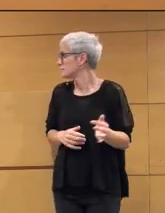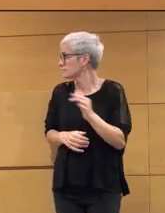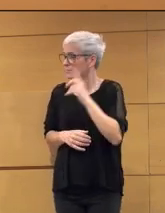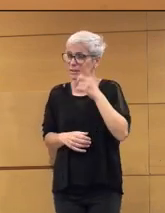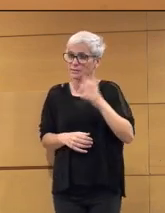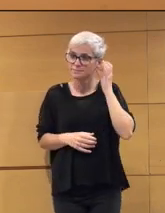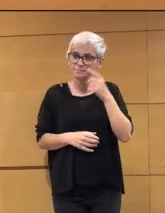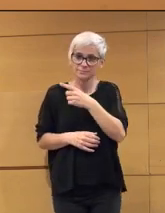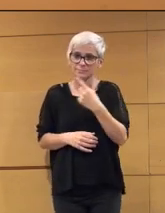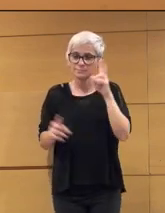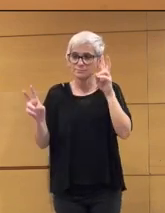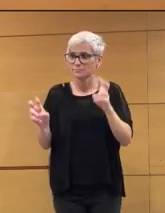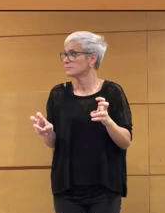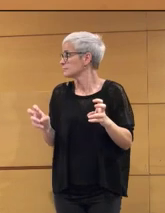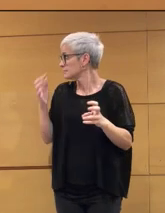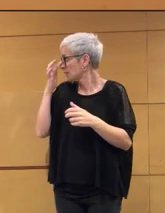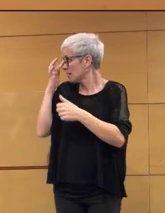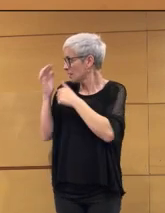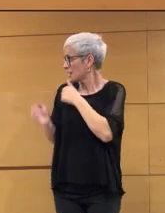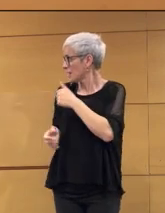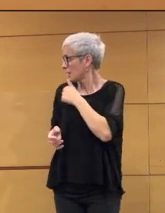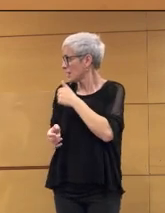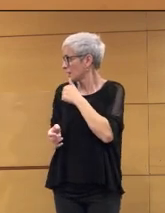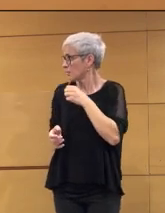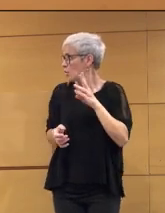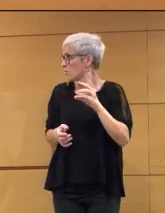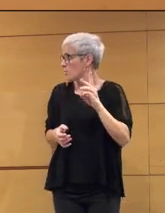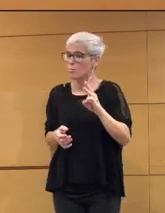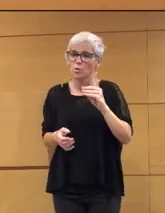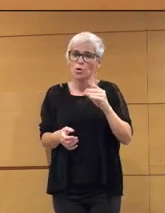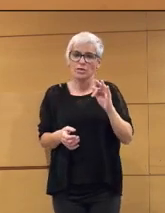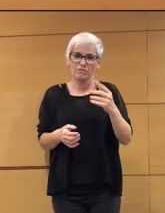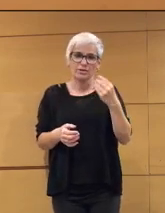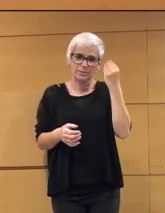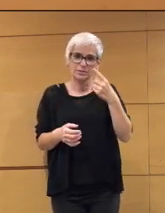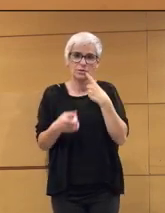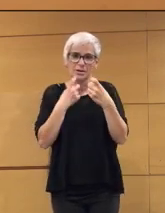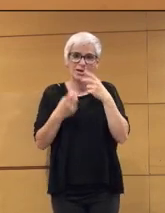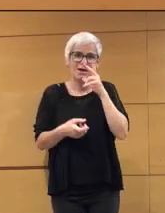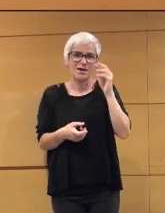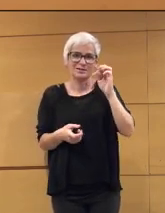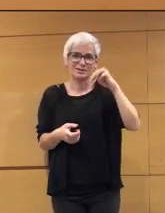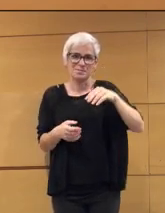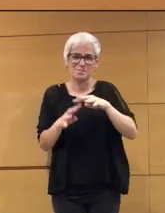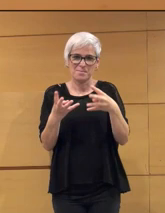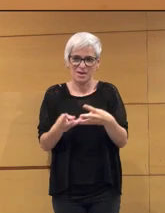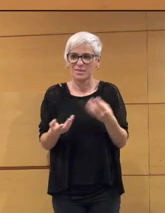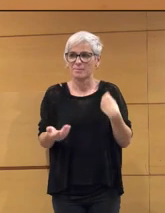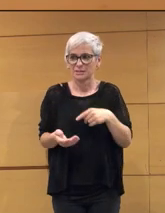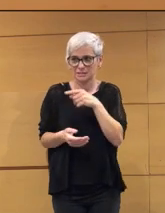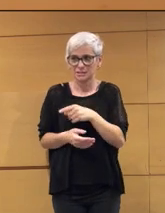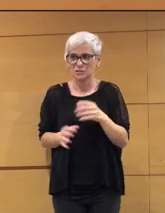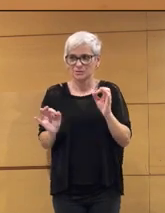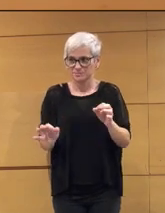Només una qüestió. De moment, no fer servir els PDFs que tenim els formularis HTML. O sigui, això li he de dir al